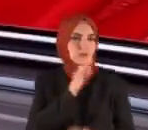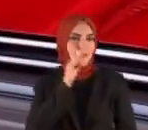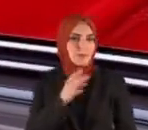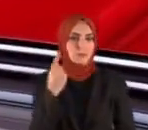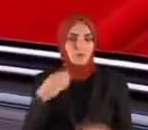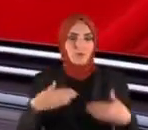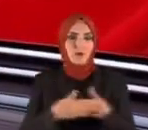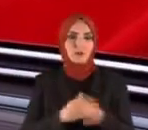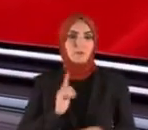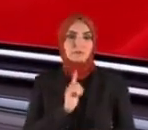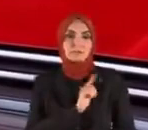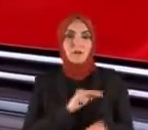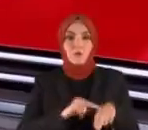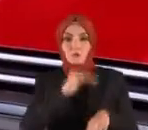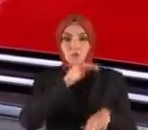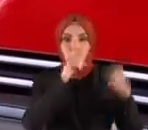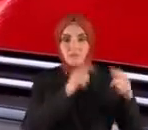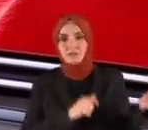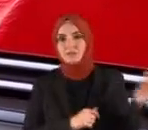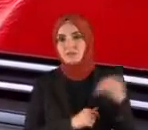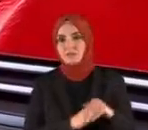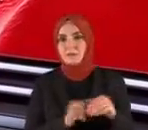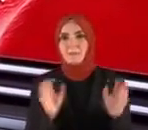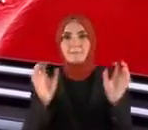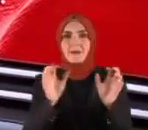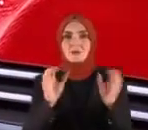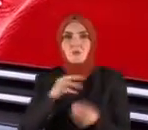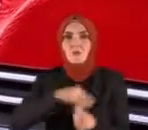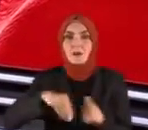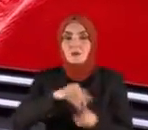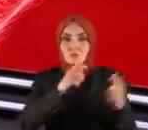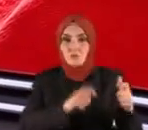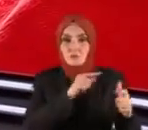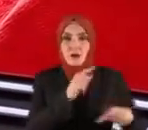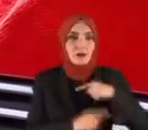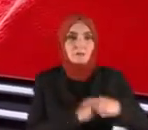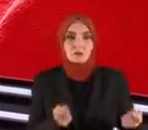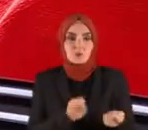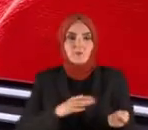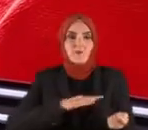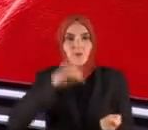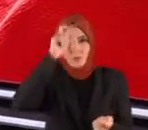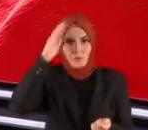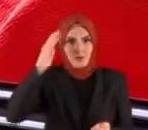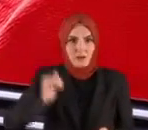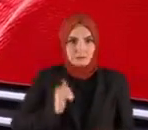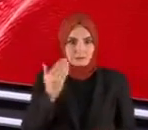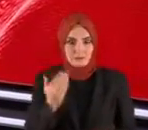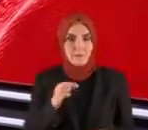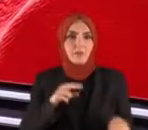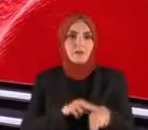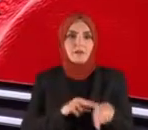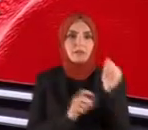haber dün akşam Irak'ın kuzeyinden geldi. Pençe Harekatları bölgesinde arama tarama faaliyetindeki Mehmetçik'le